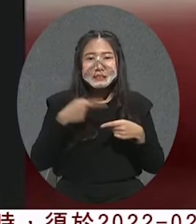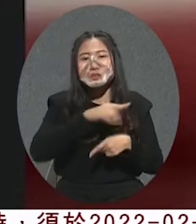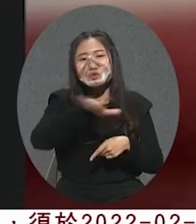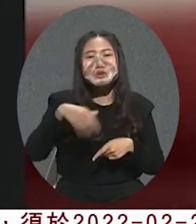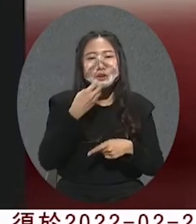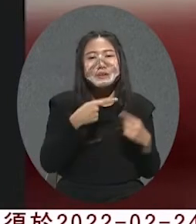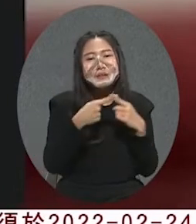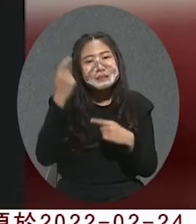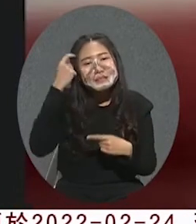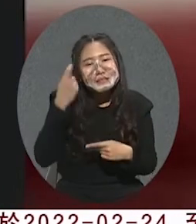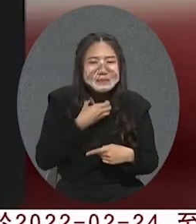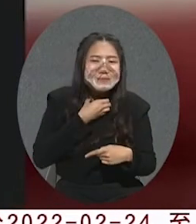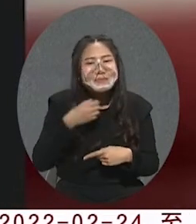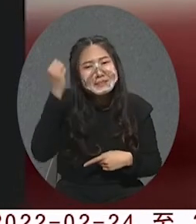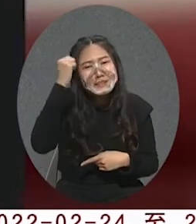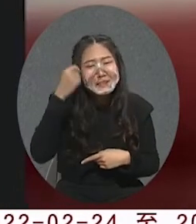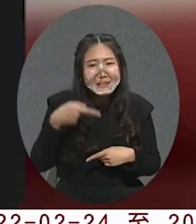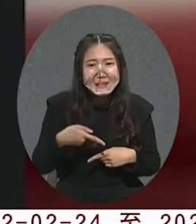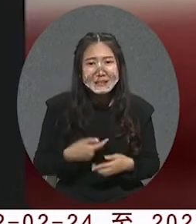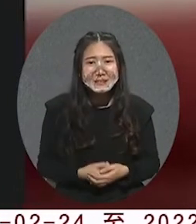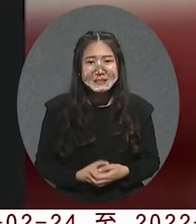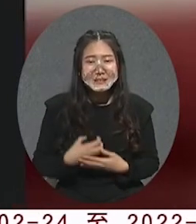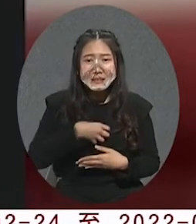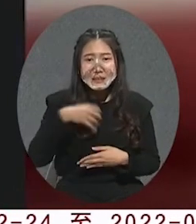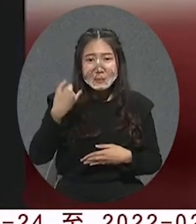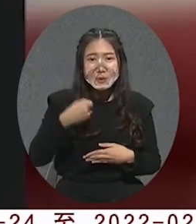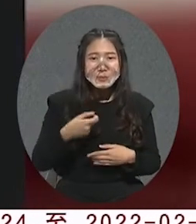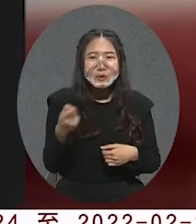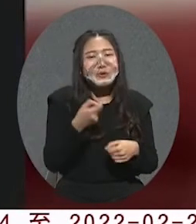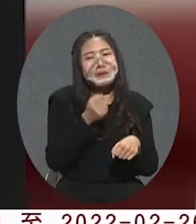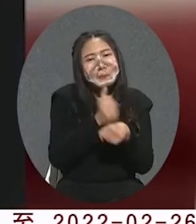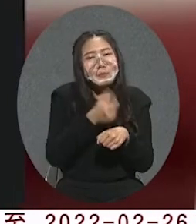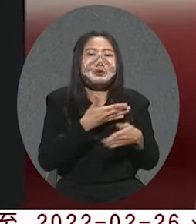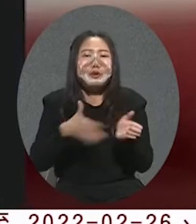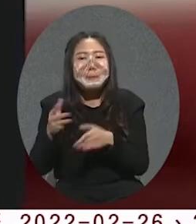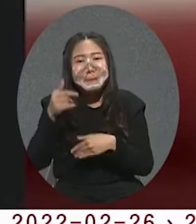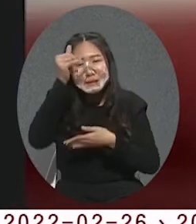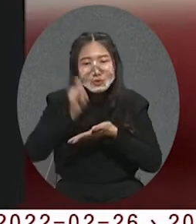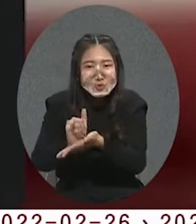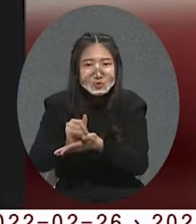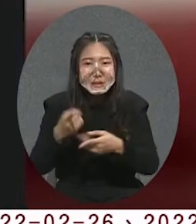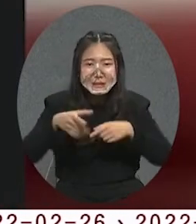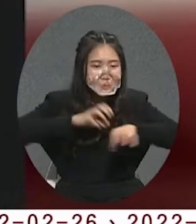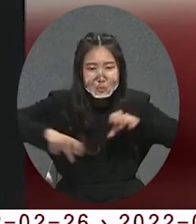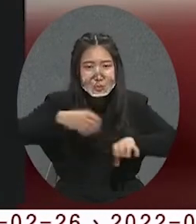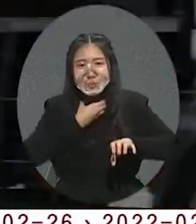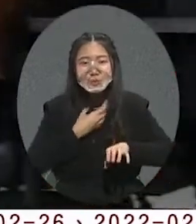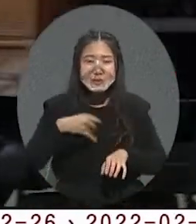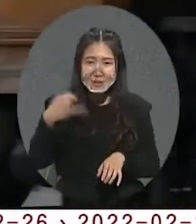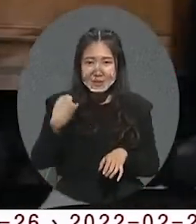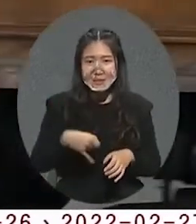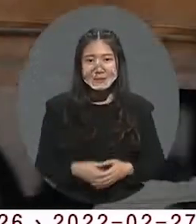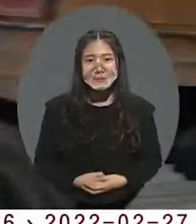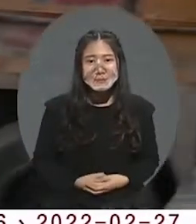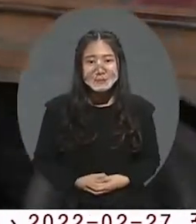覺到追得很辛苦，大家其實未感受到咧，係話已經可以好快安排入院啊，或者已經係疏導咗任何嘅樽頸位嘅。所以咧